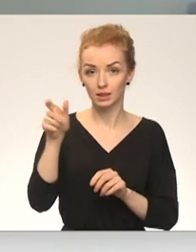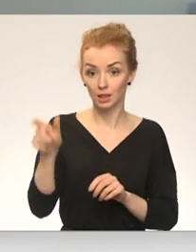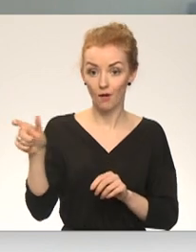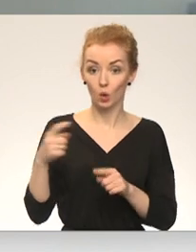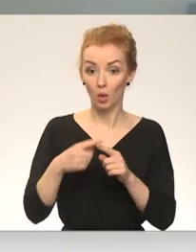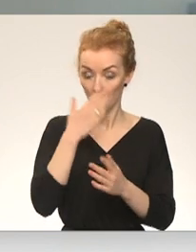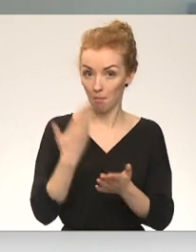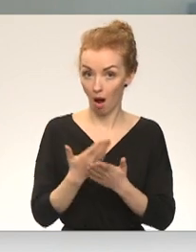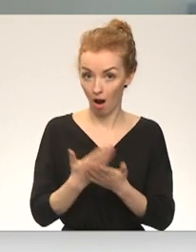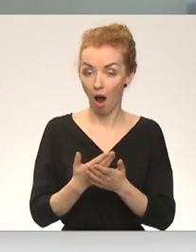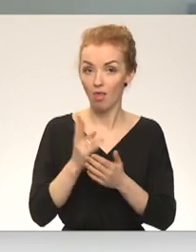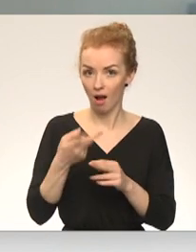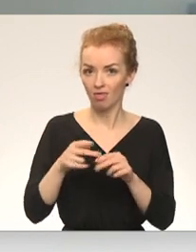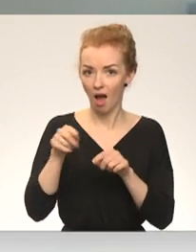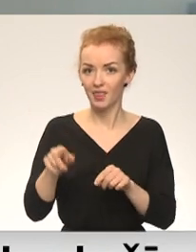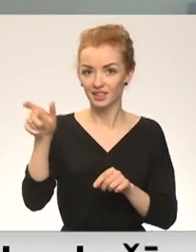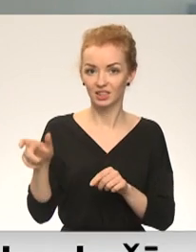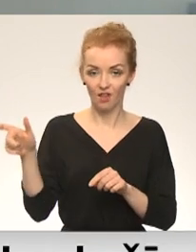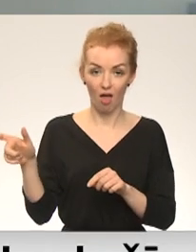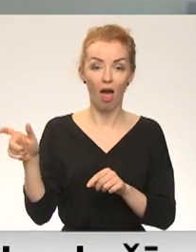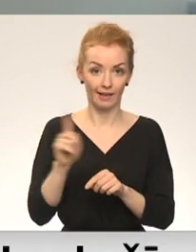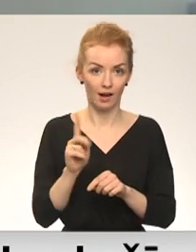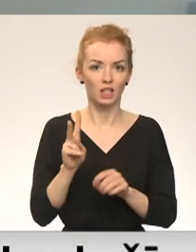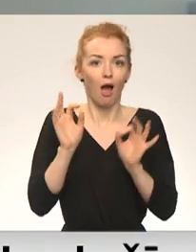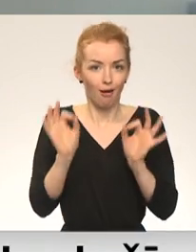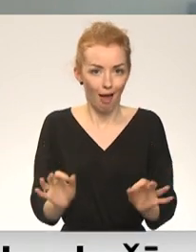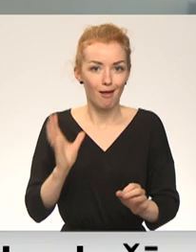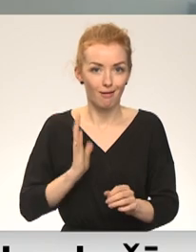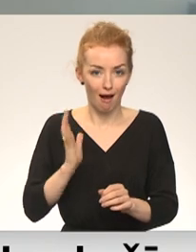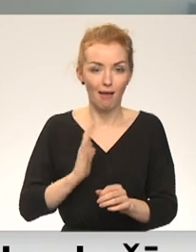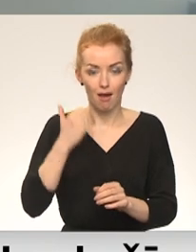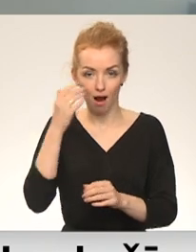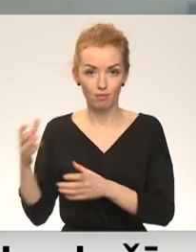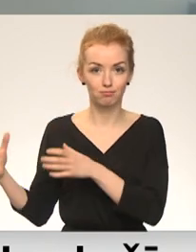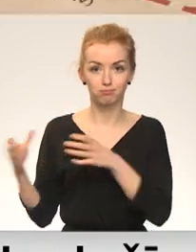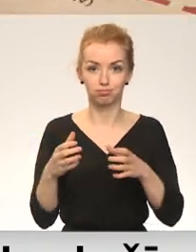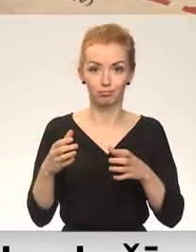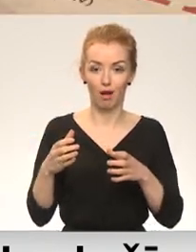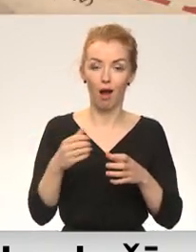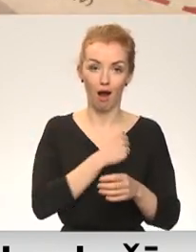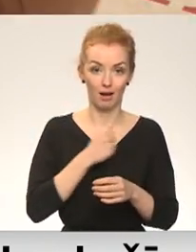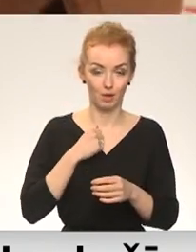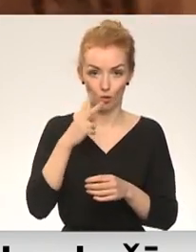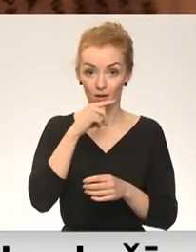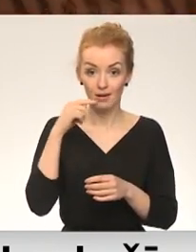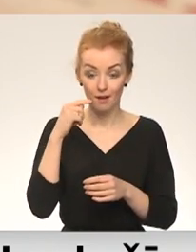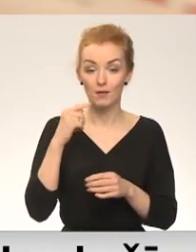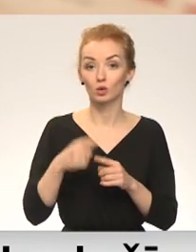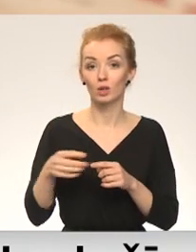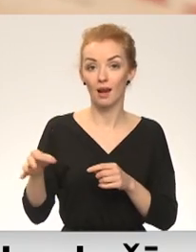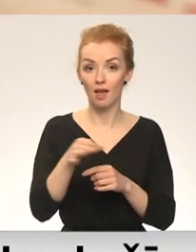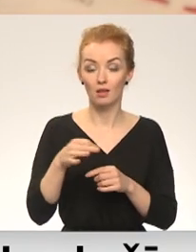ka diemžēl tādi cilvēki ir, kas reāli gaida, ka te ienāks iekšā Kremļa tanki. Reģionālo mediju